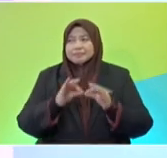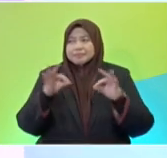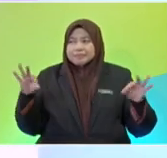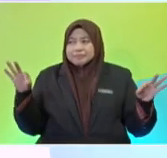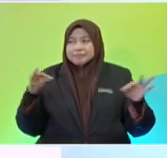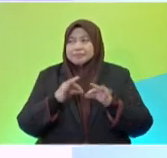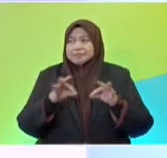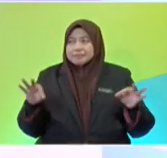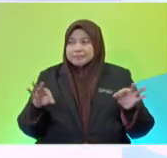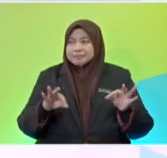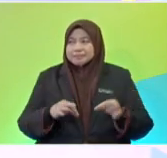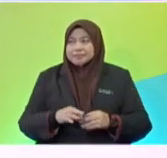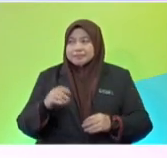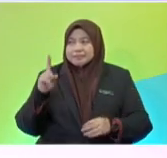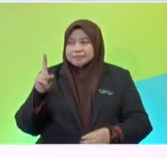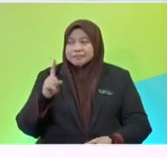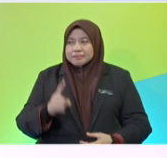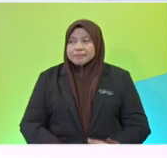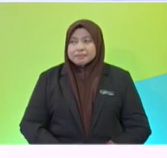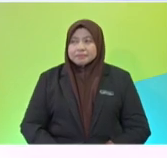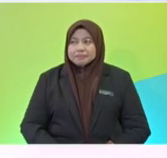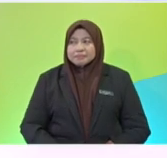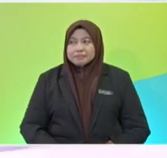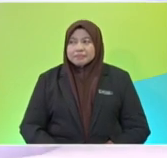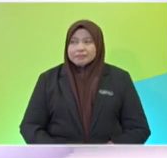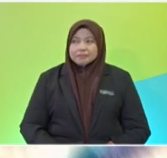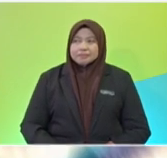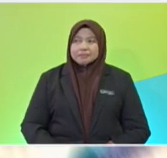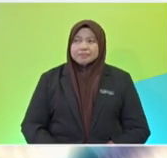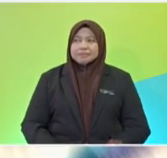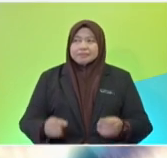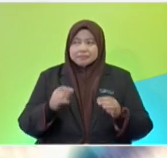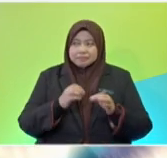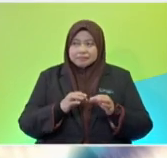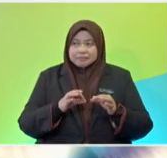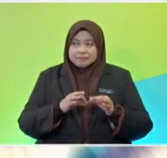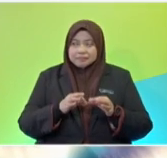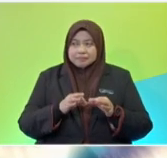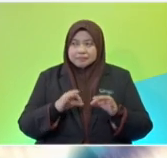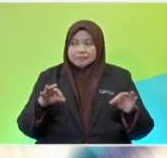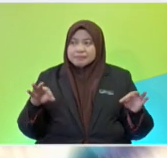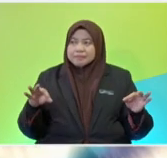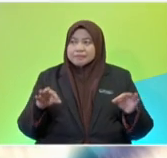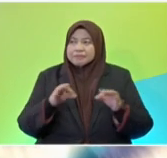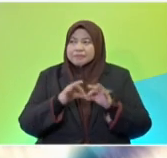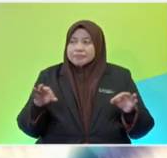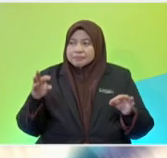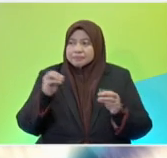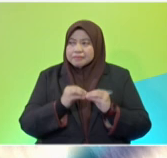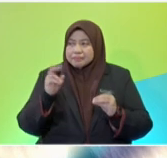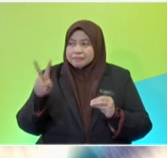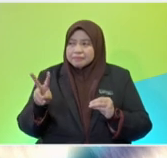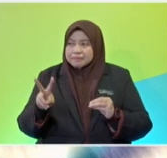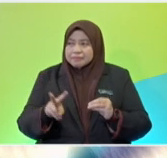batik cantik dan batik cantik dihasilkan menggunakan Ali